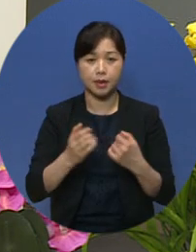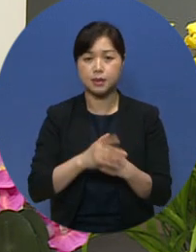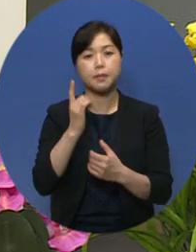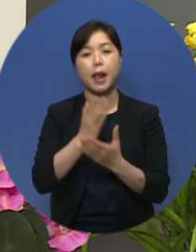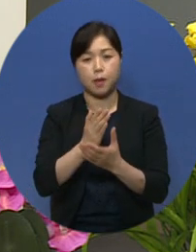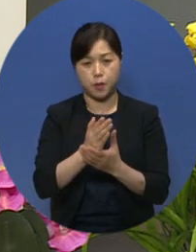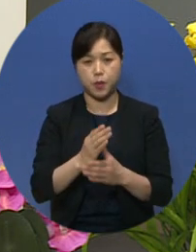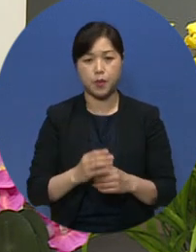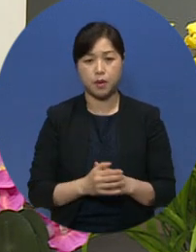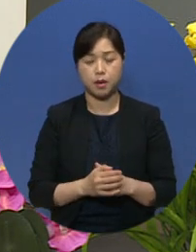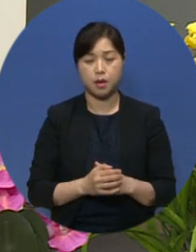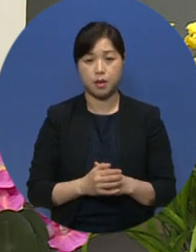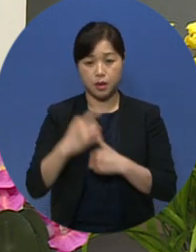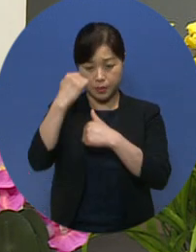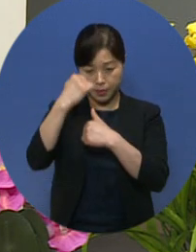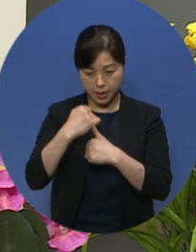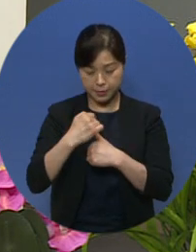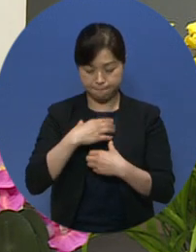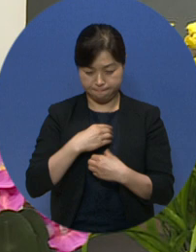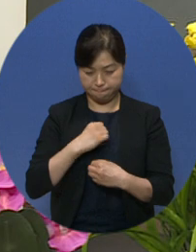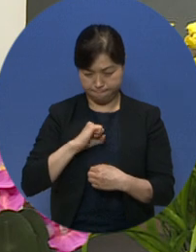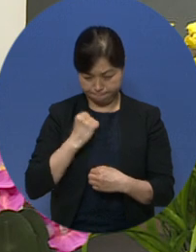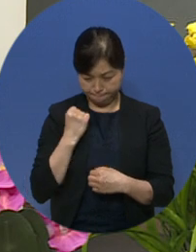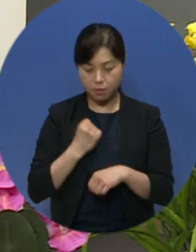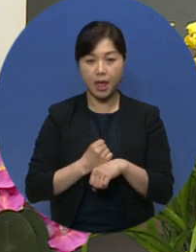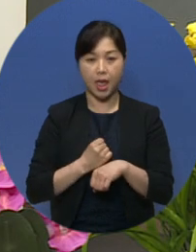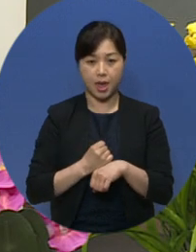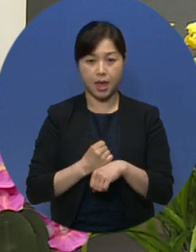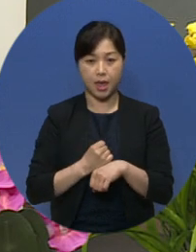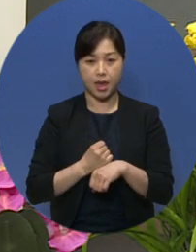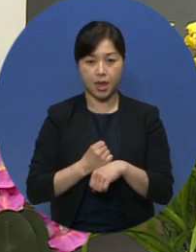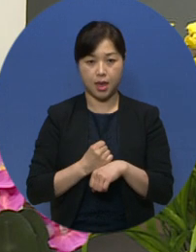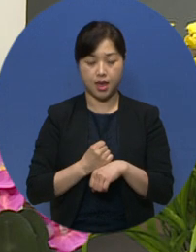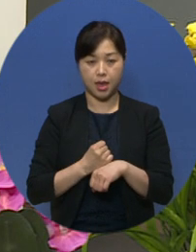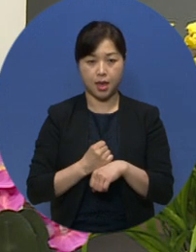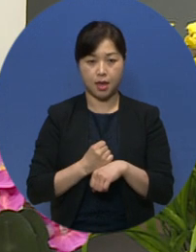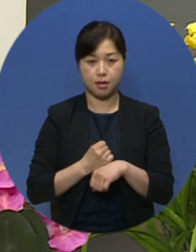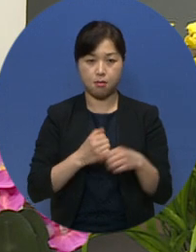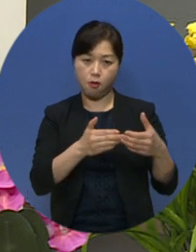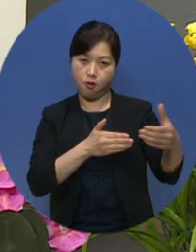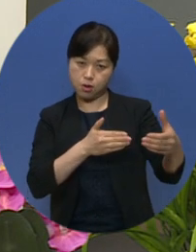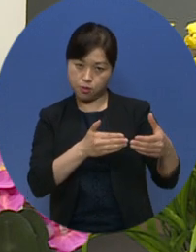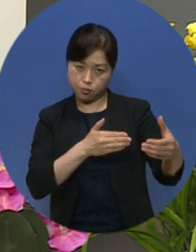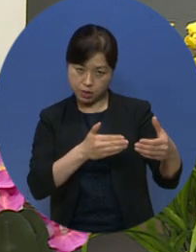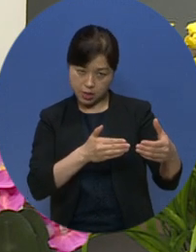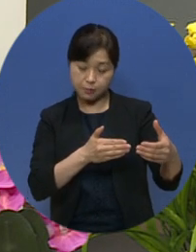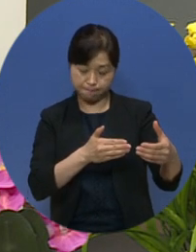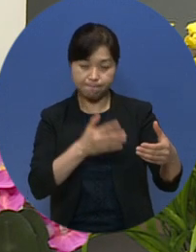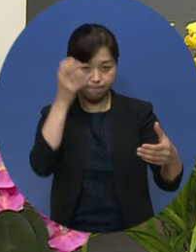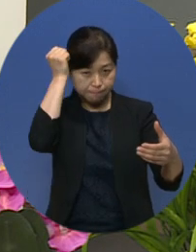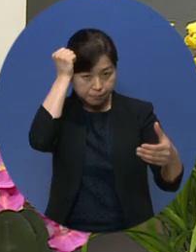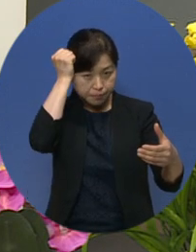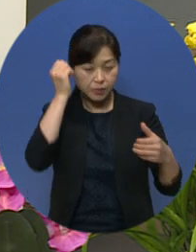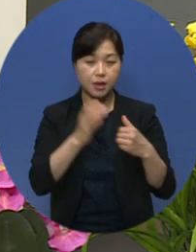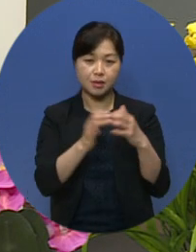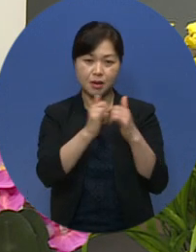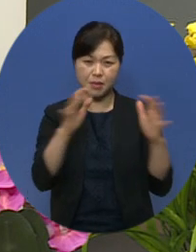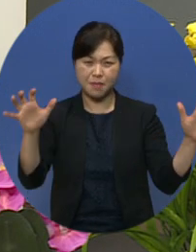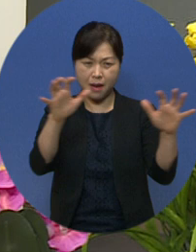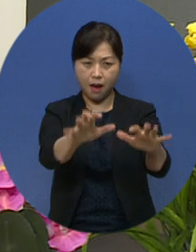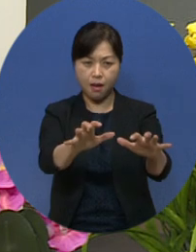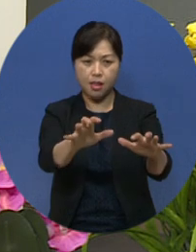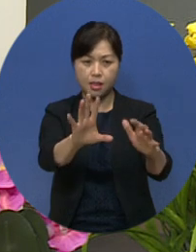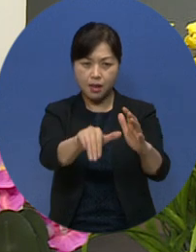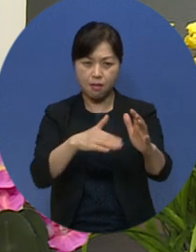마시고 안전수칙 을 지키라고 했으니까 거리 룩이 철저히 하시고 군중 집회 에 참여를